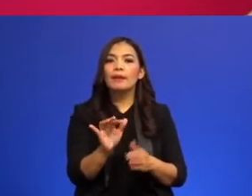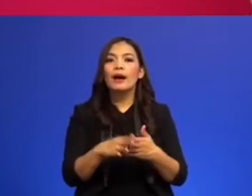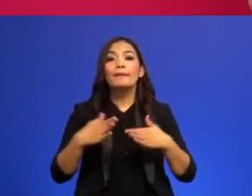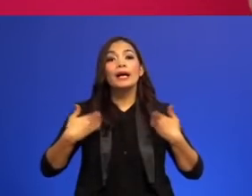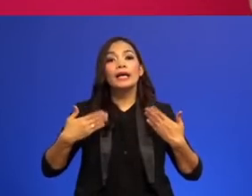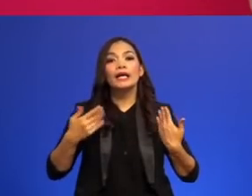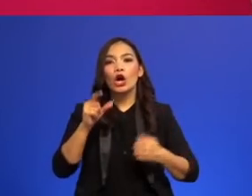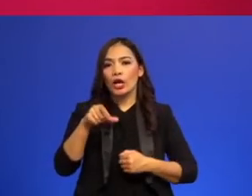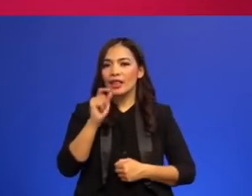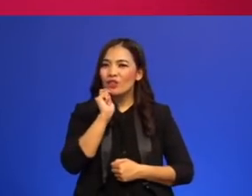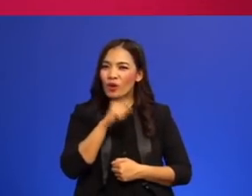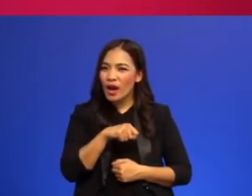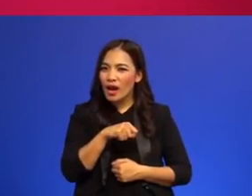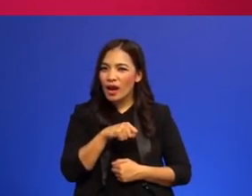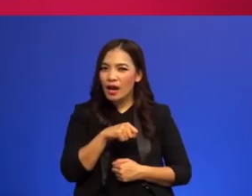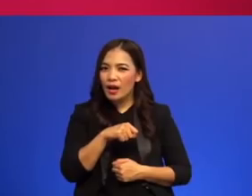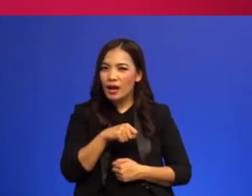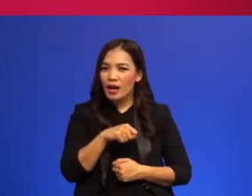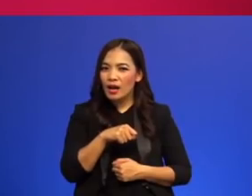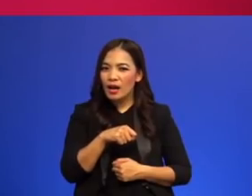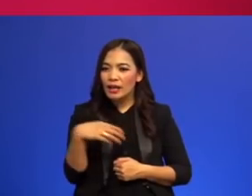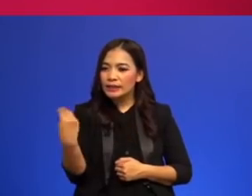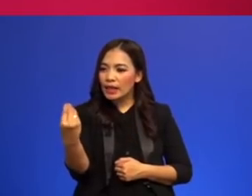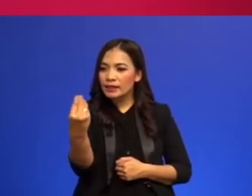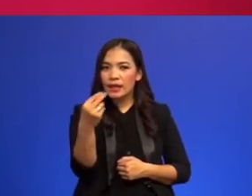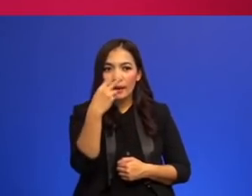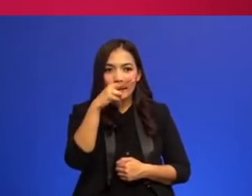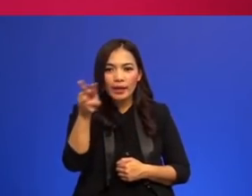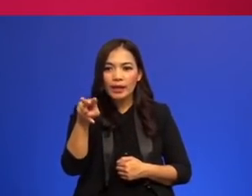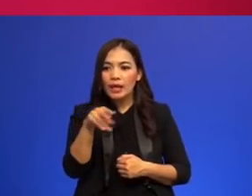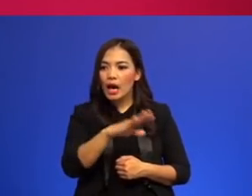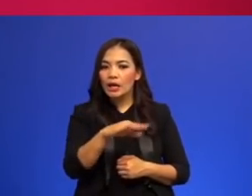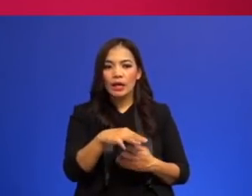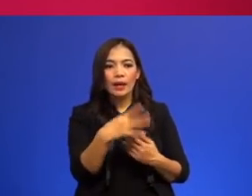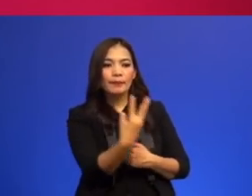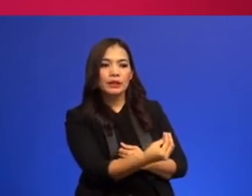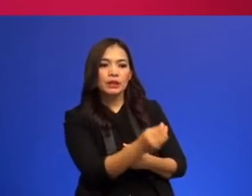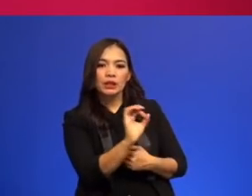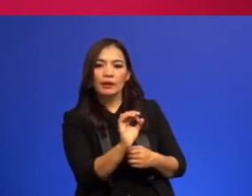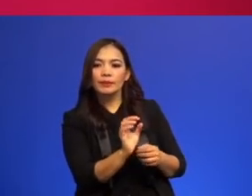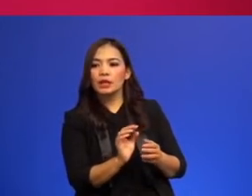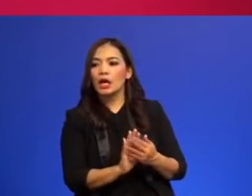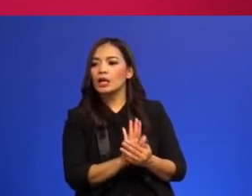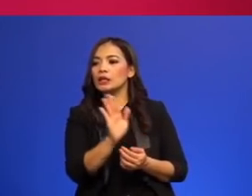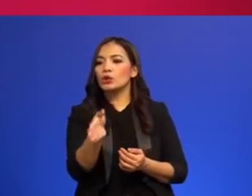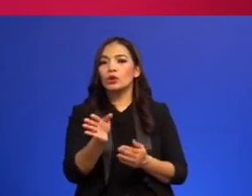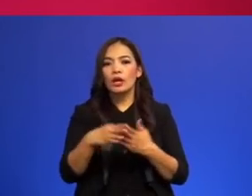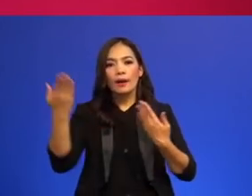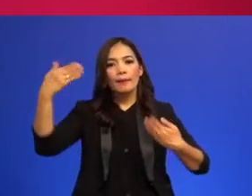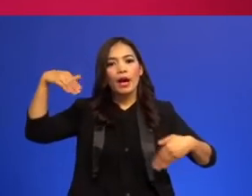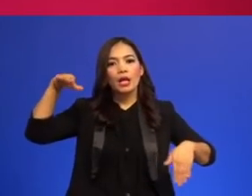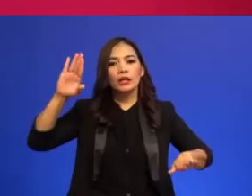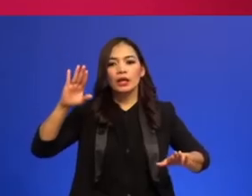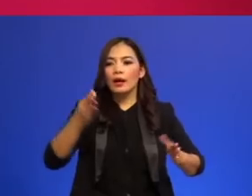membahagiakan orang tua. Orang tua diajak wisata, lalu dia lihat anak satu yang miskin, tidak pernah lihat Bali, bawa.